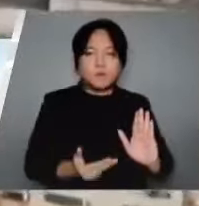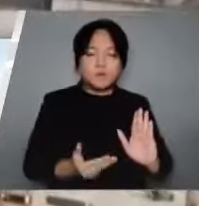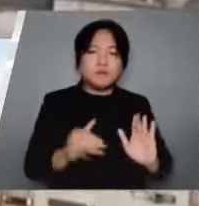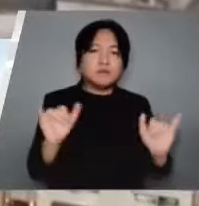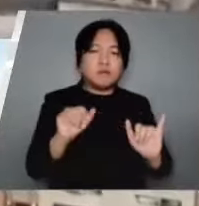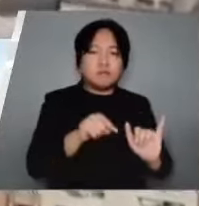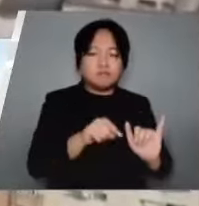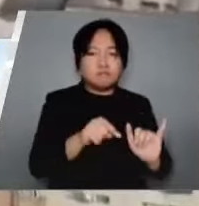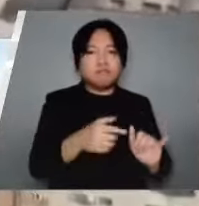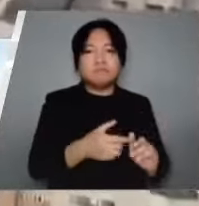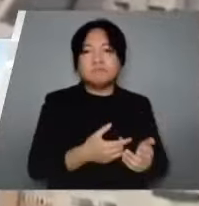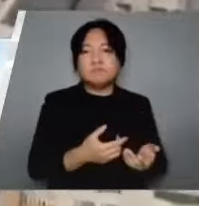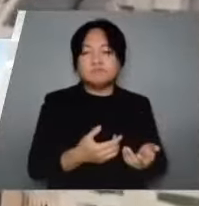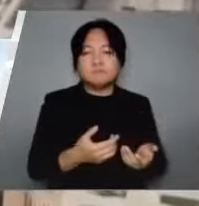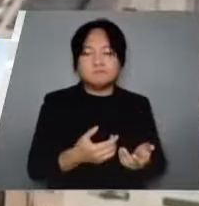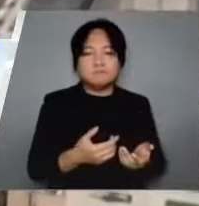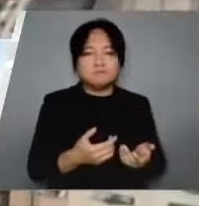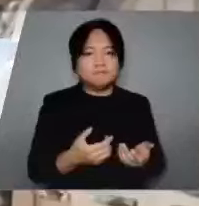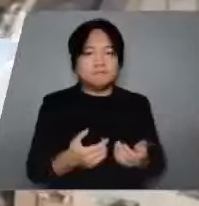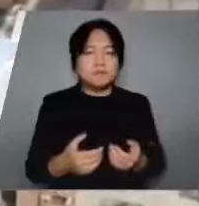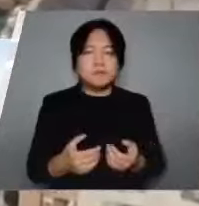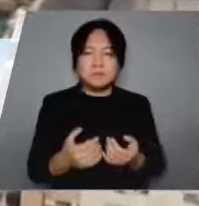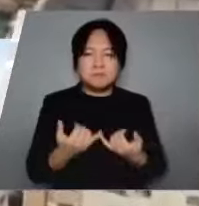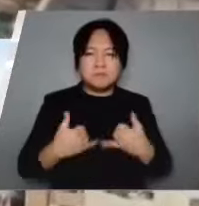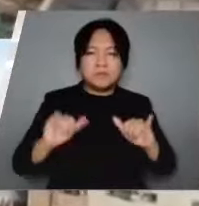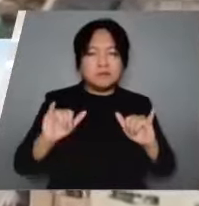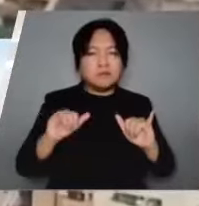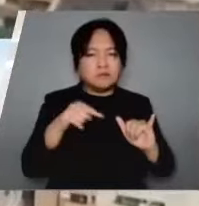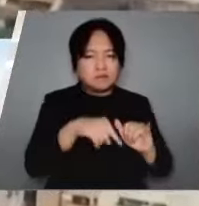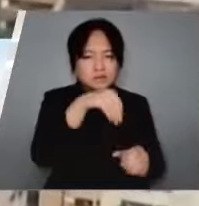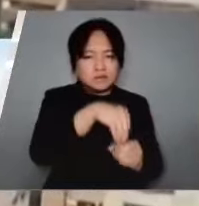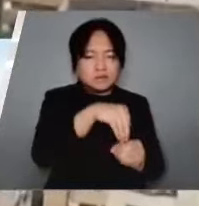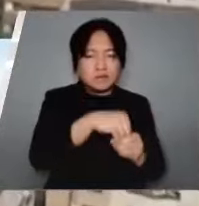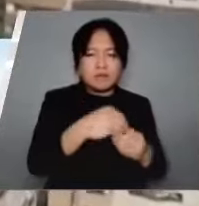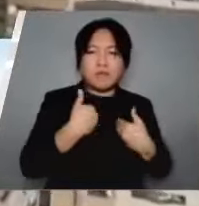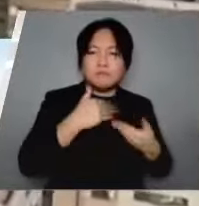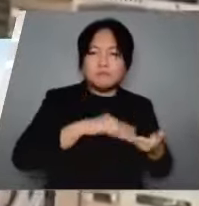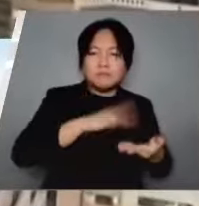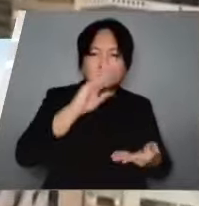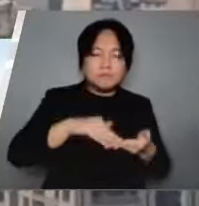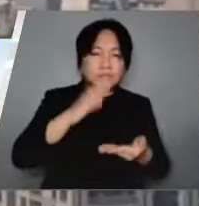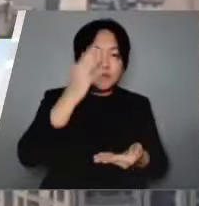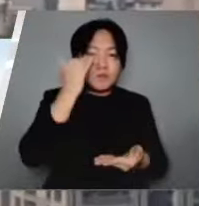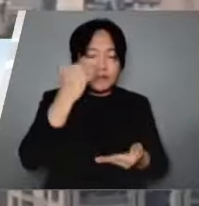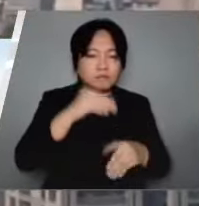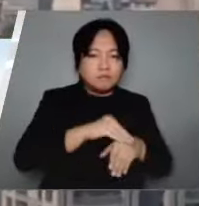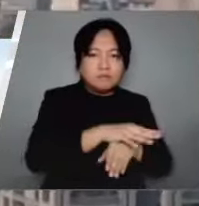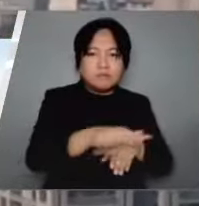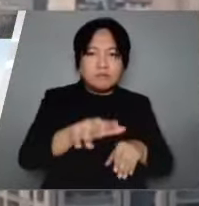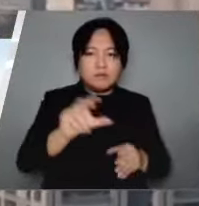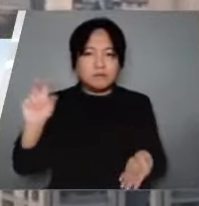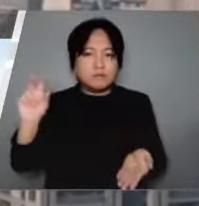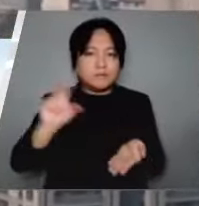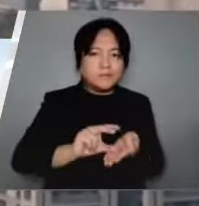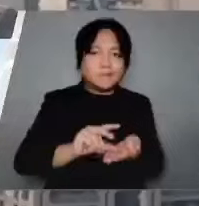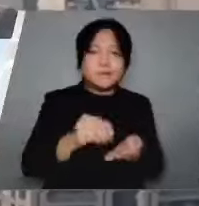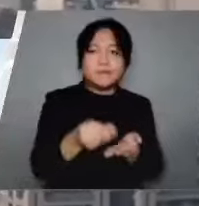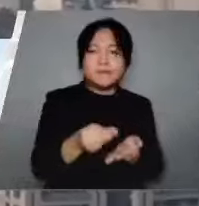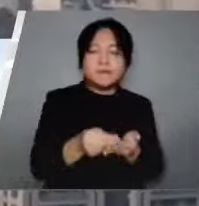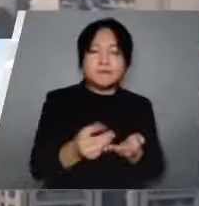Pero hamon pa rin ang mabilis sa inflation na naka-apekto sa public consumption at investment. Inaasahang lalago pa